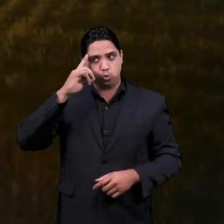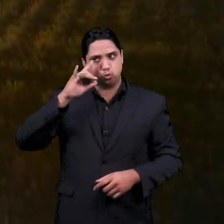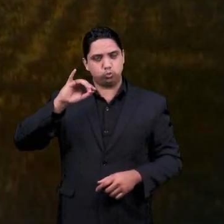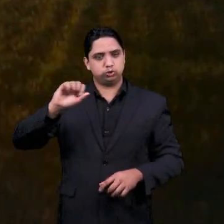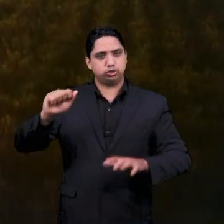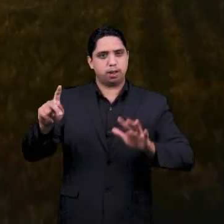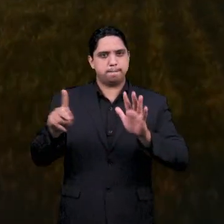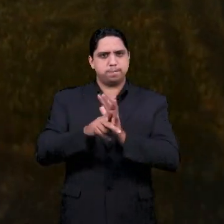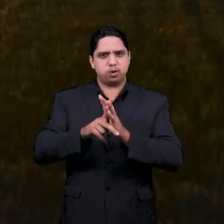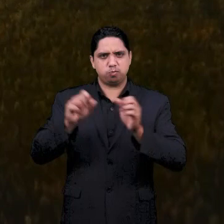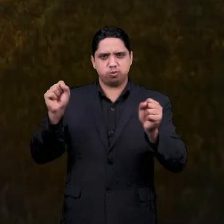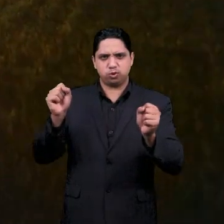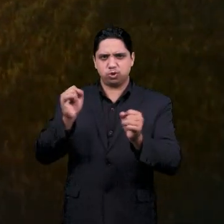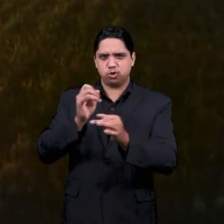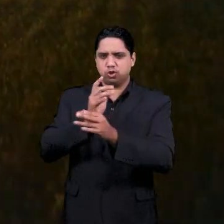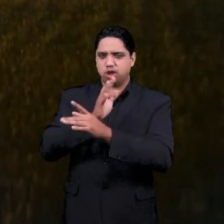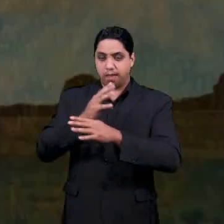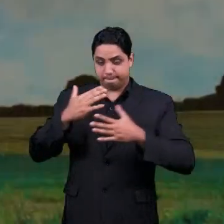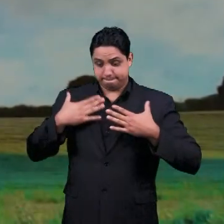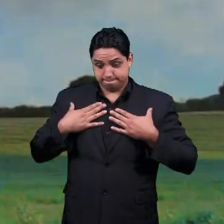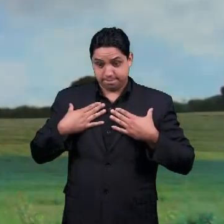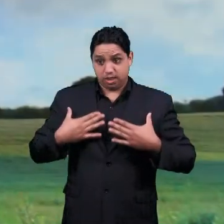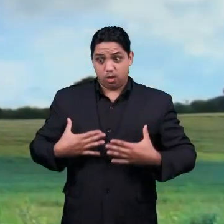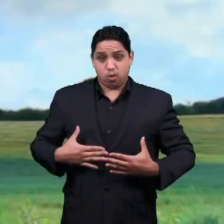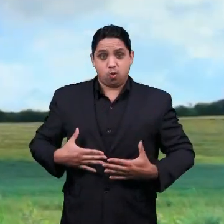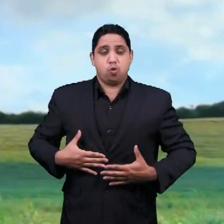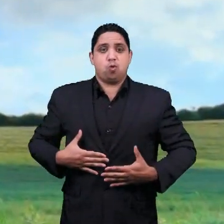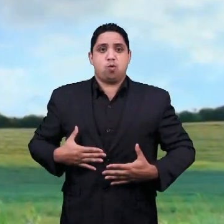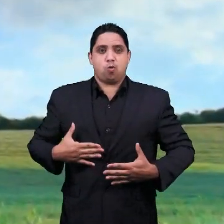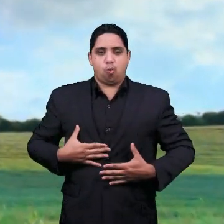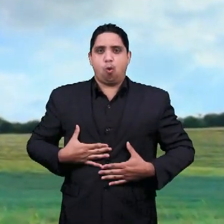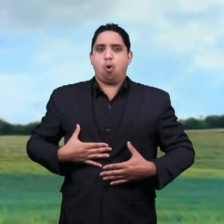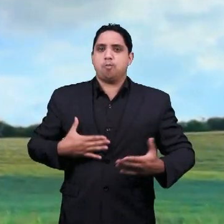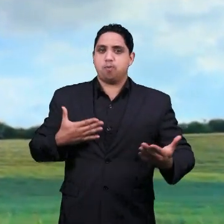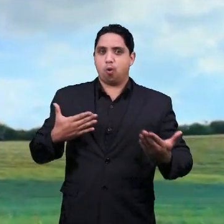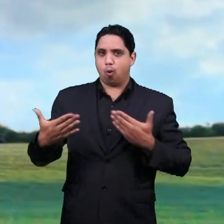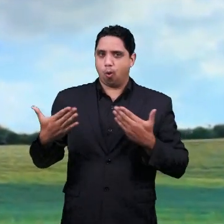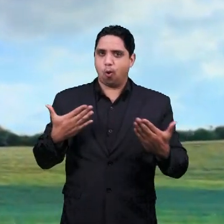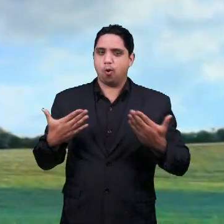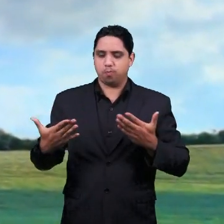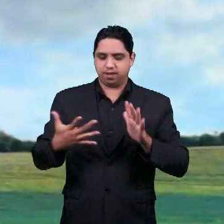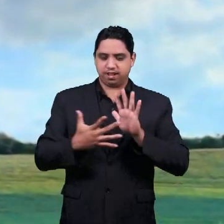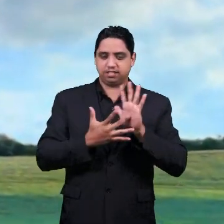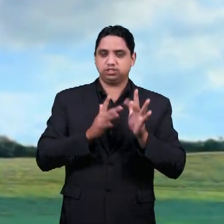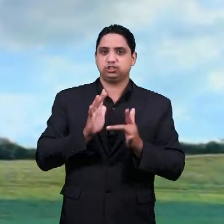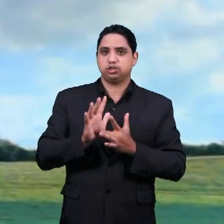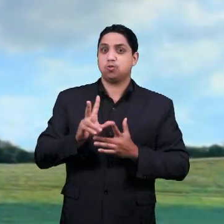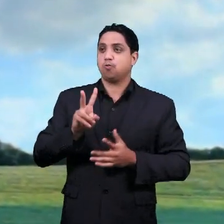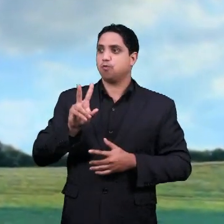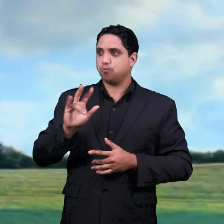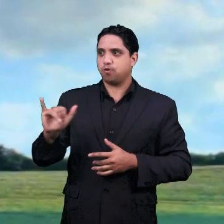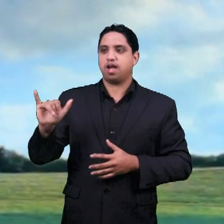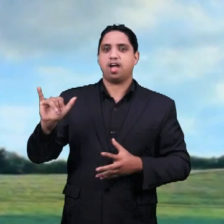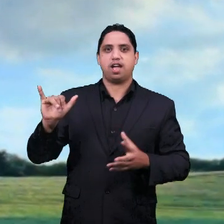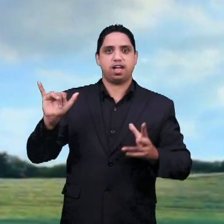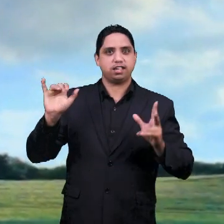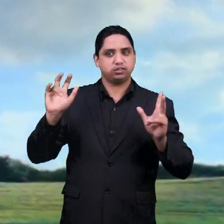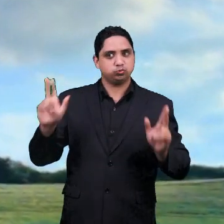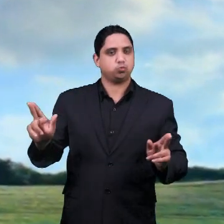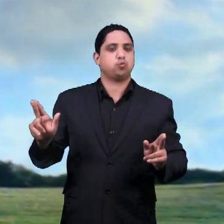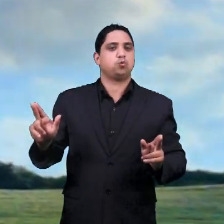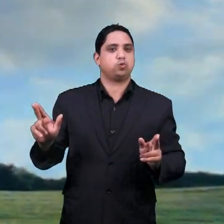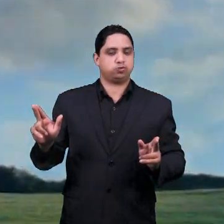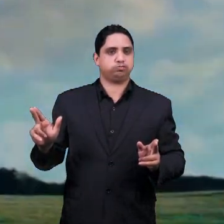И в этот день славы мое смертное тело преобразится в подобие